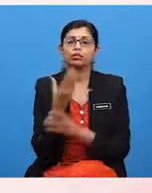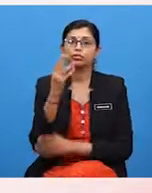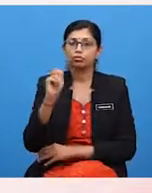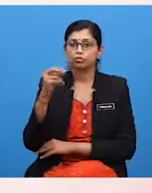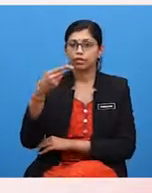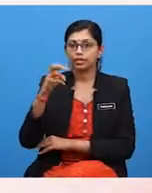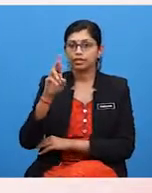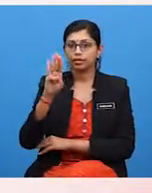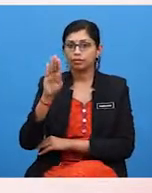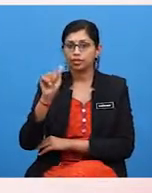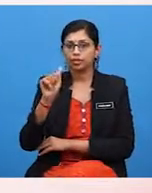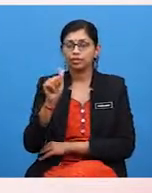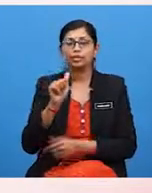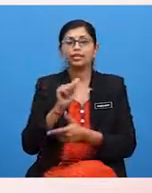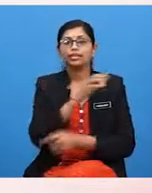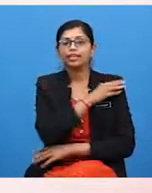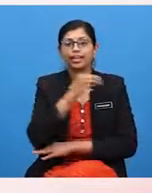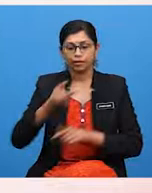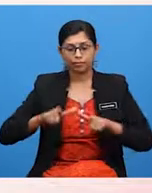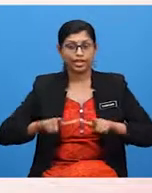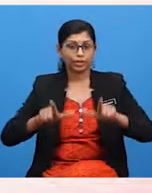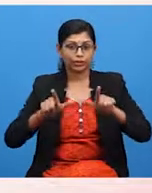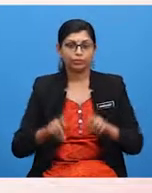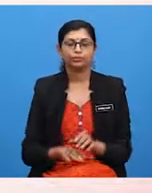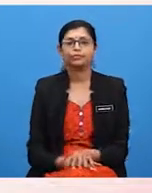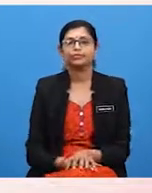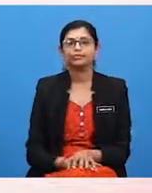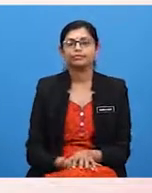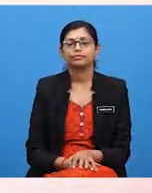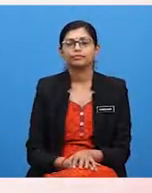tumbuhan herba dan tumbuhan berkayu.